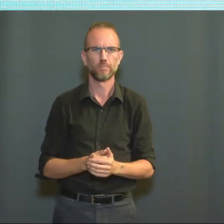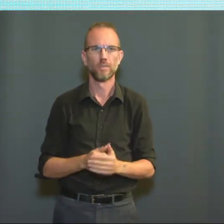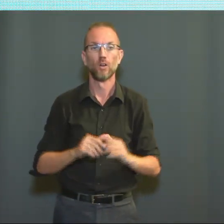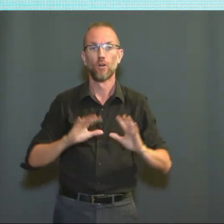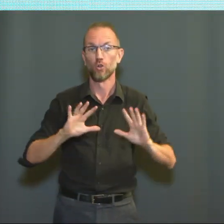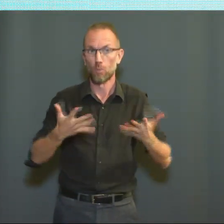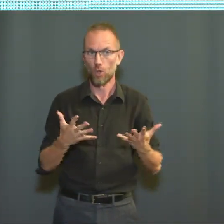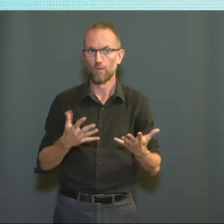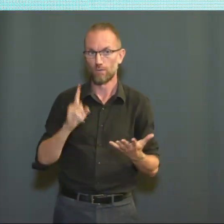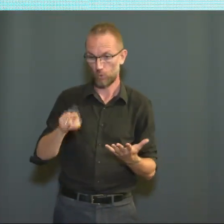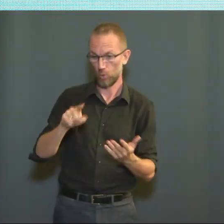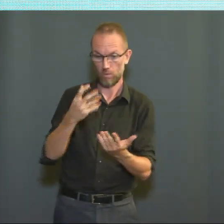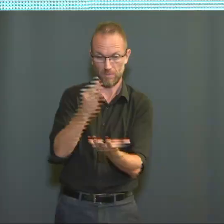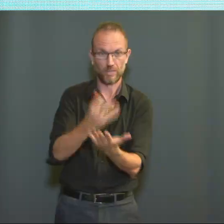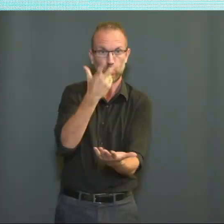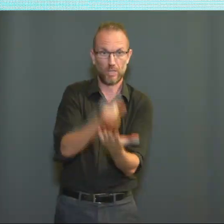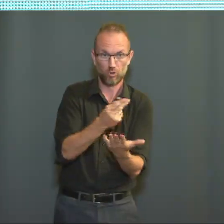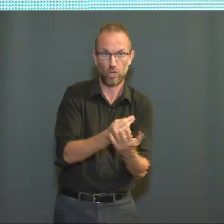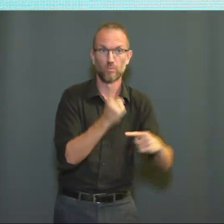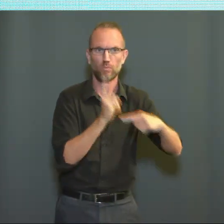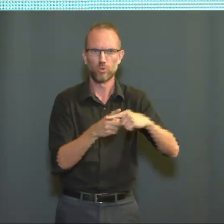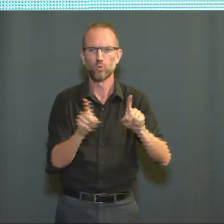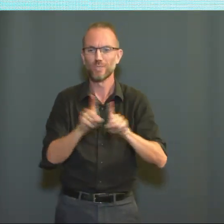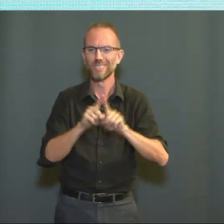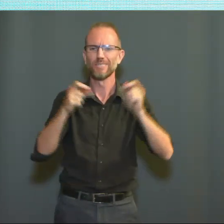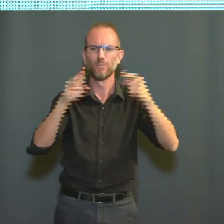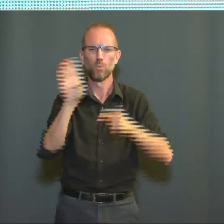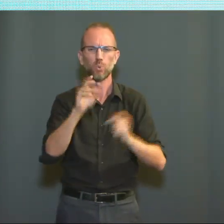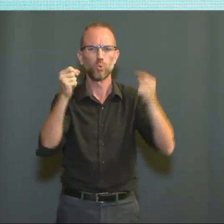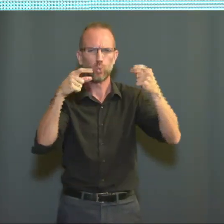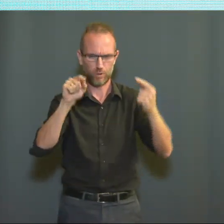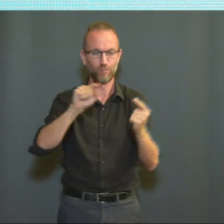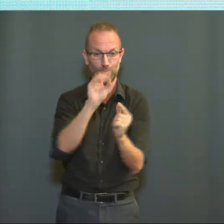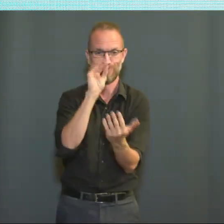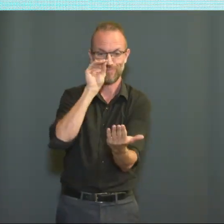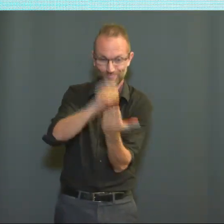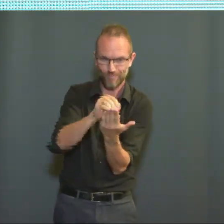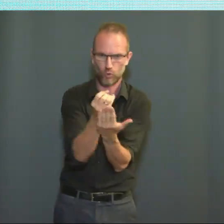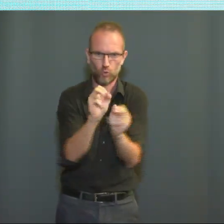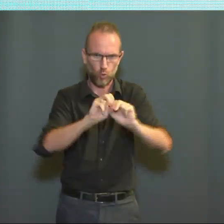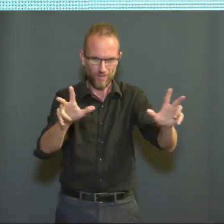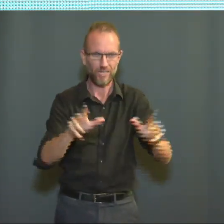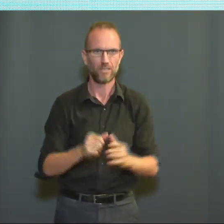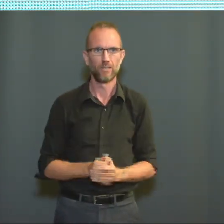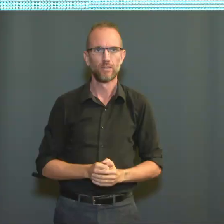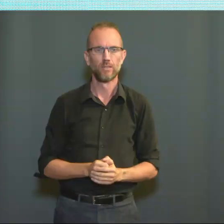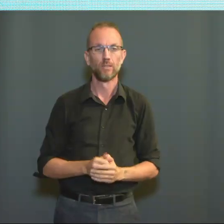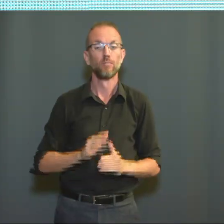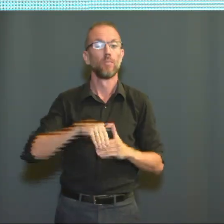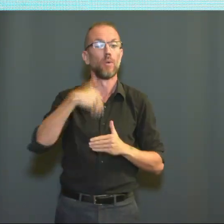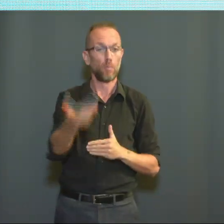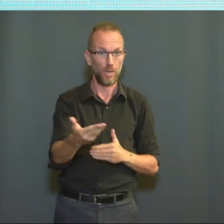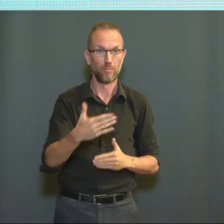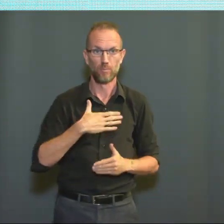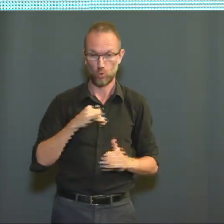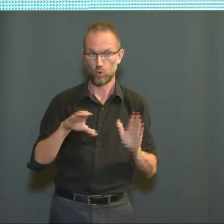aussi d'activer donc le Bluetooth de votre appareil. Les codes pourront ainsi commencer à être